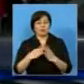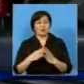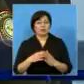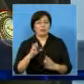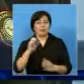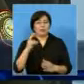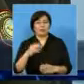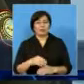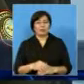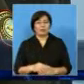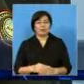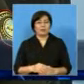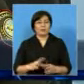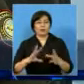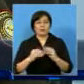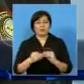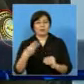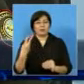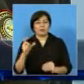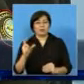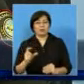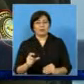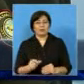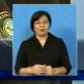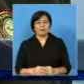Заречном. В результате тоже у нас 2 человека получили